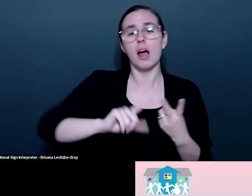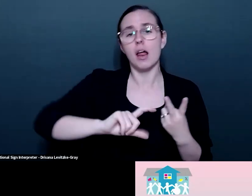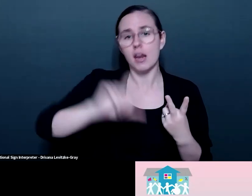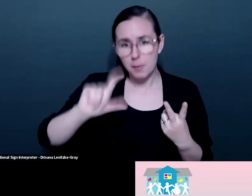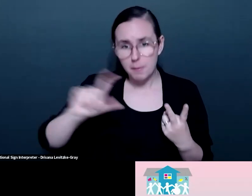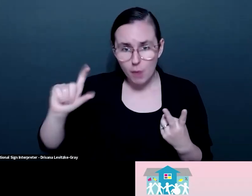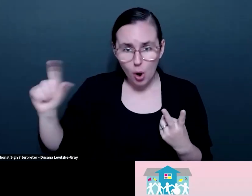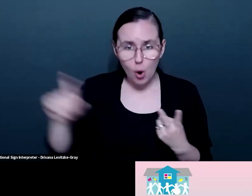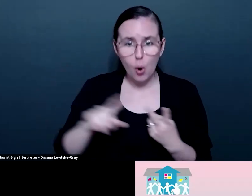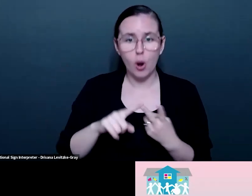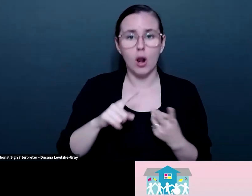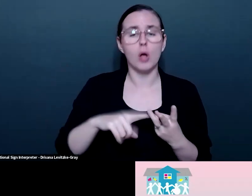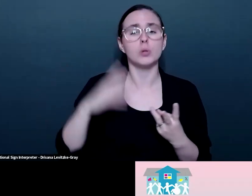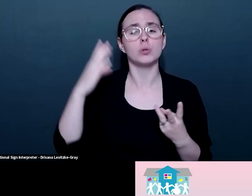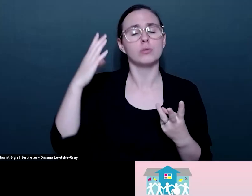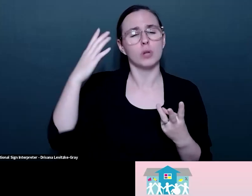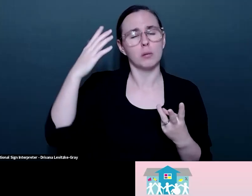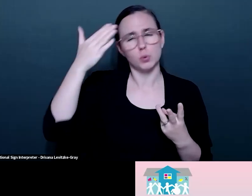au Kosovo,